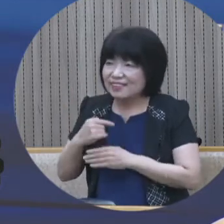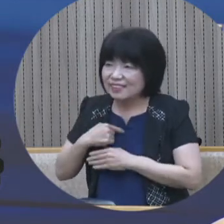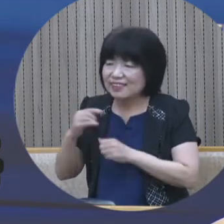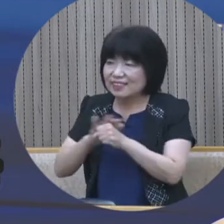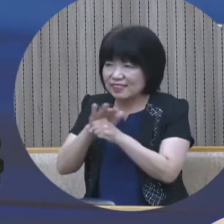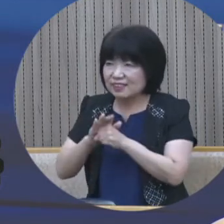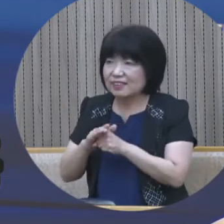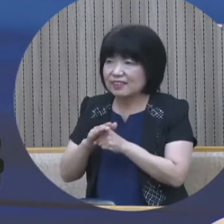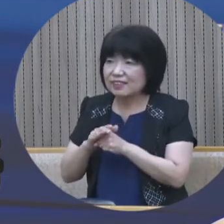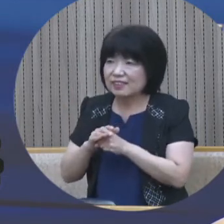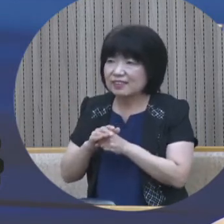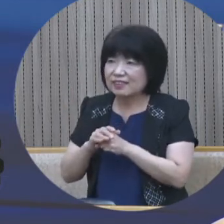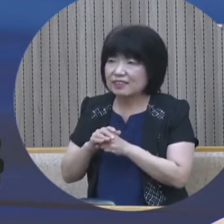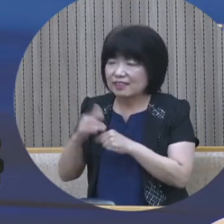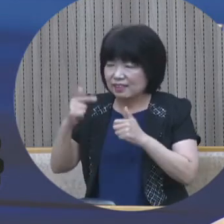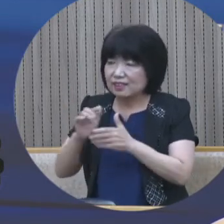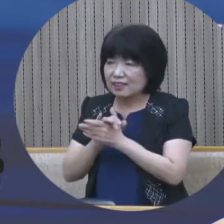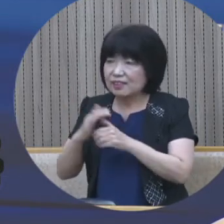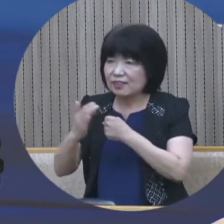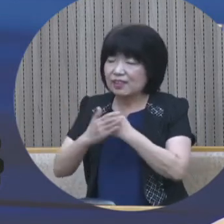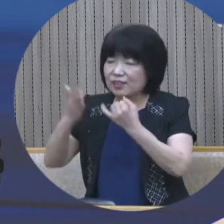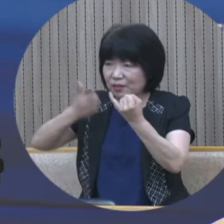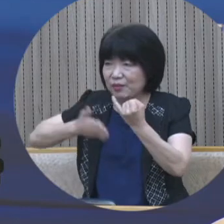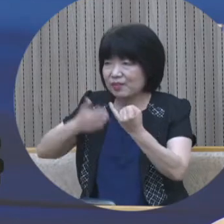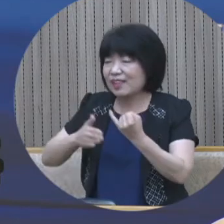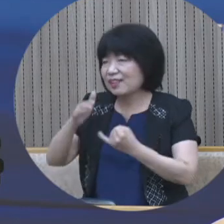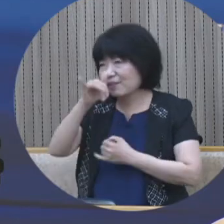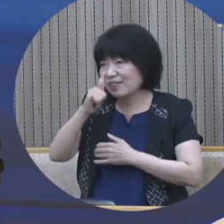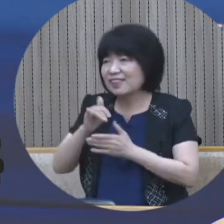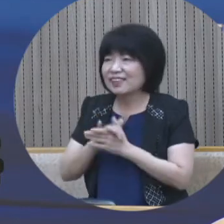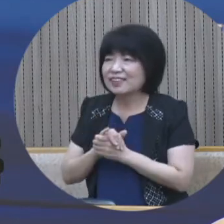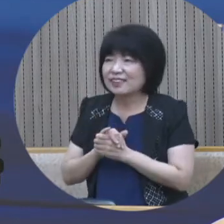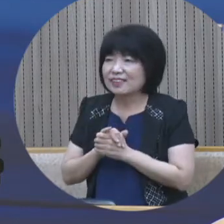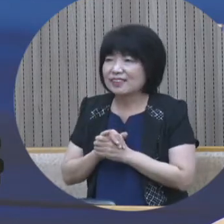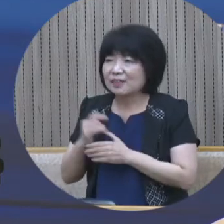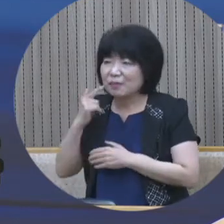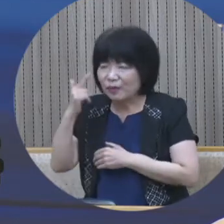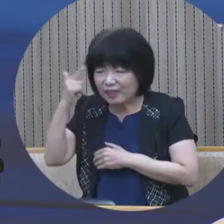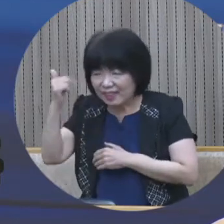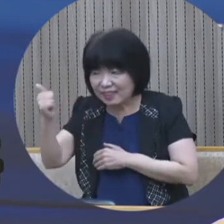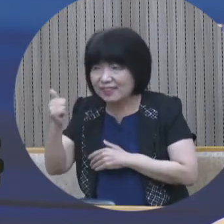사랑하고 저를 위해서 늘 기도하신 그 권사님 한 분이 목사님